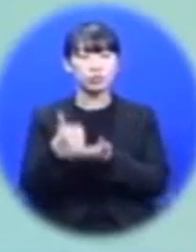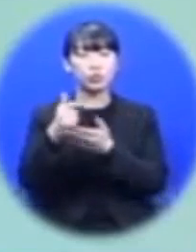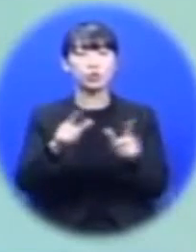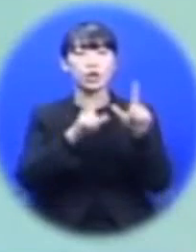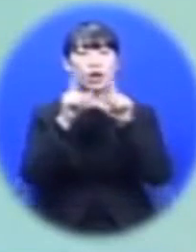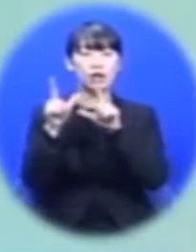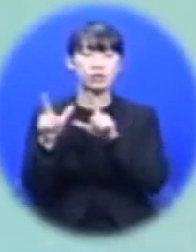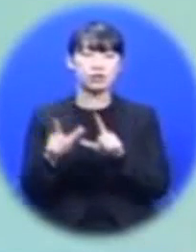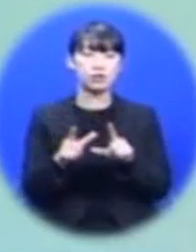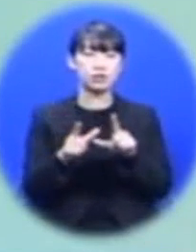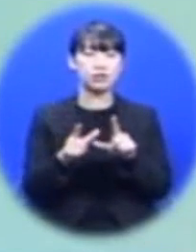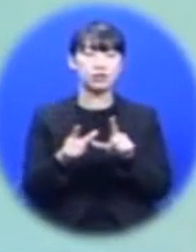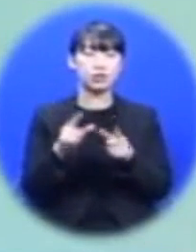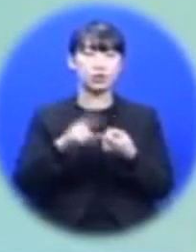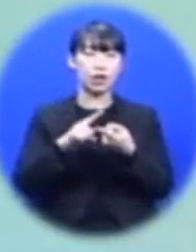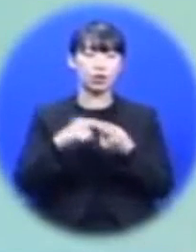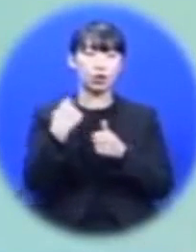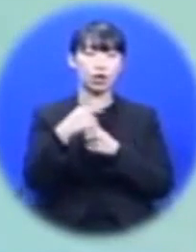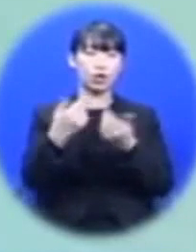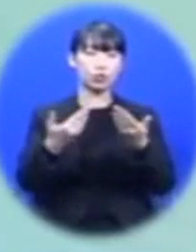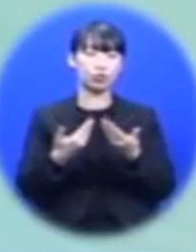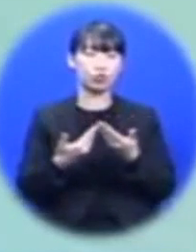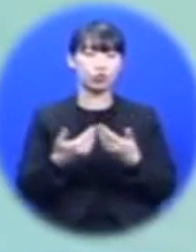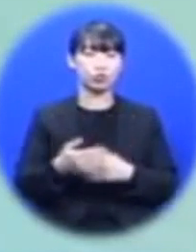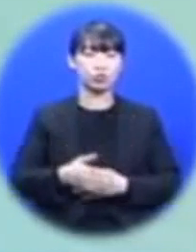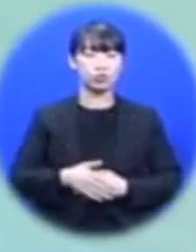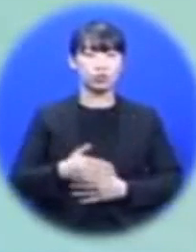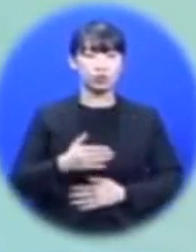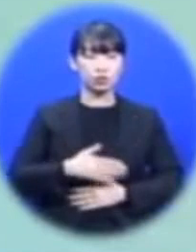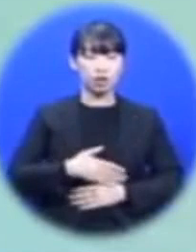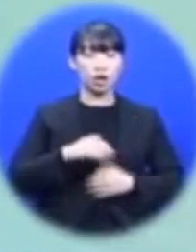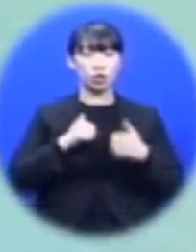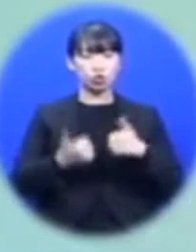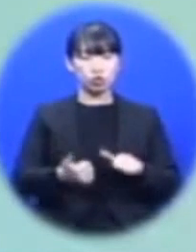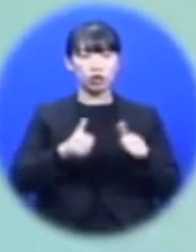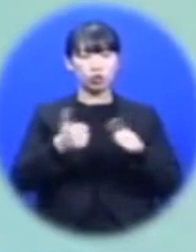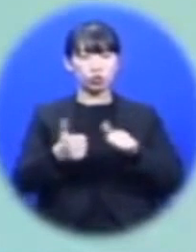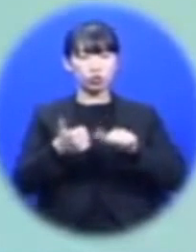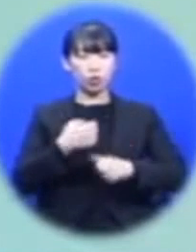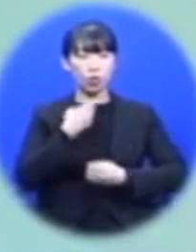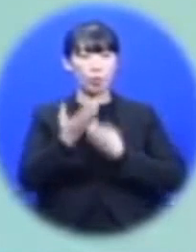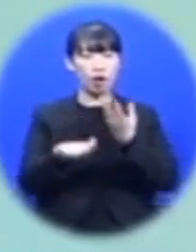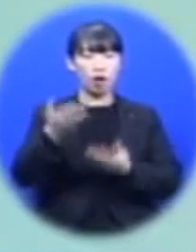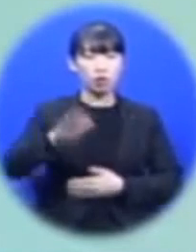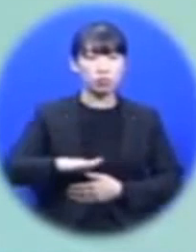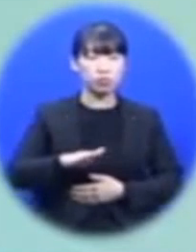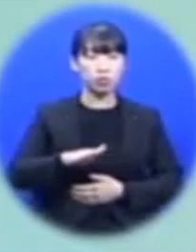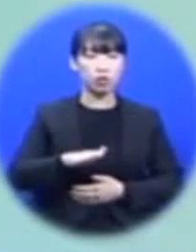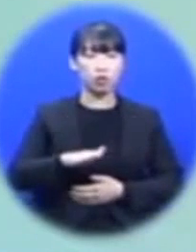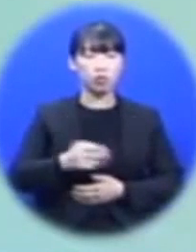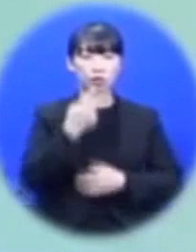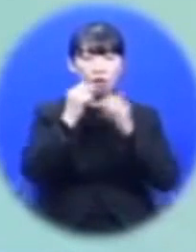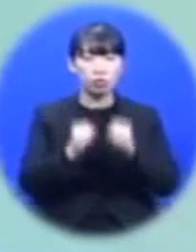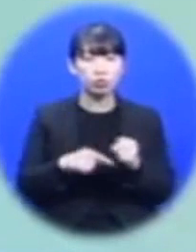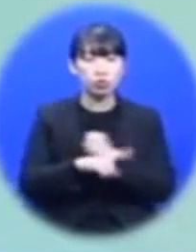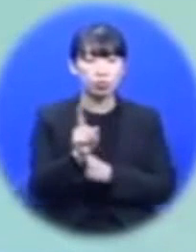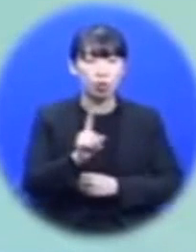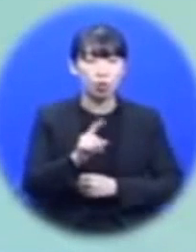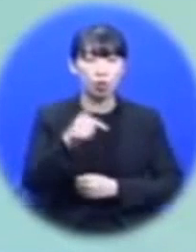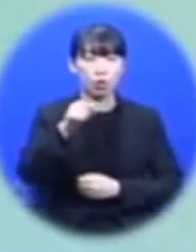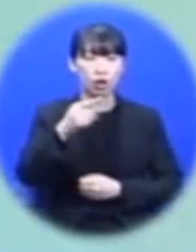열어 주시고 죽었다고 죽었다고 하는데 왜나는 아직 안 죽었을까 갈라디아서 5장 24절